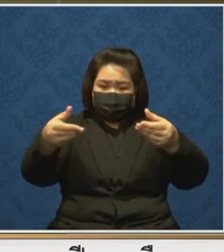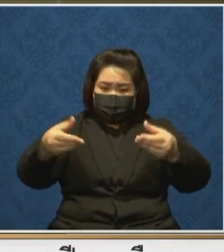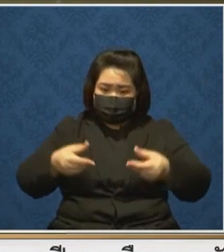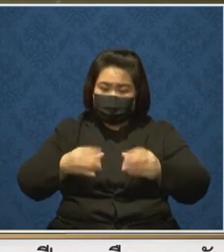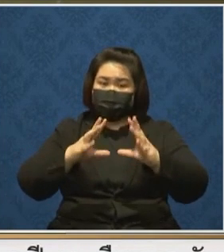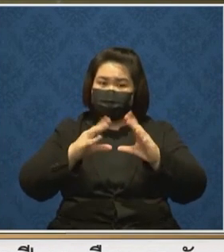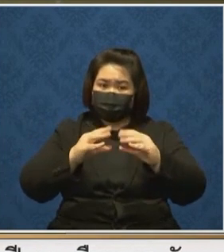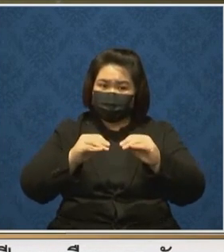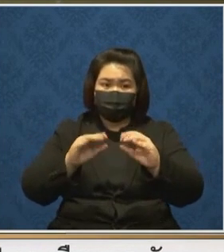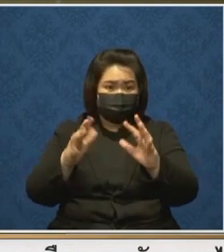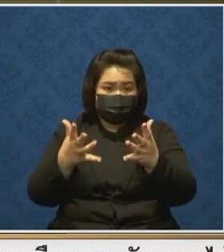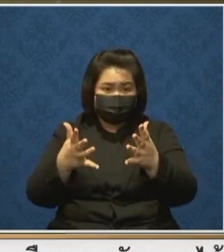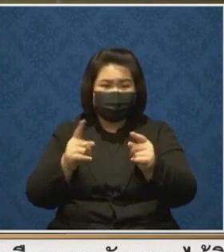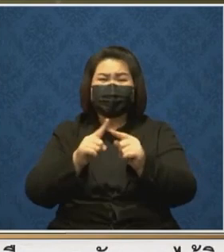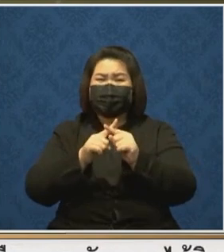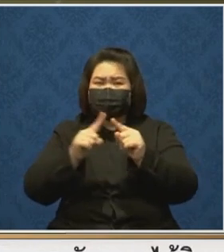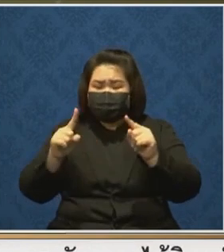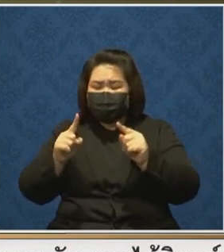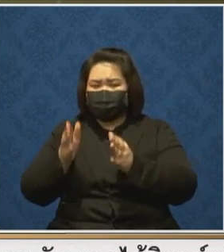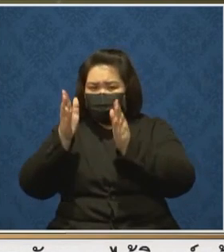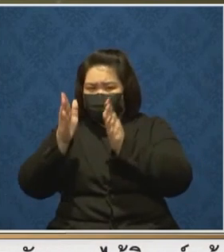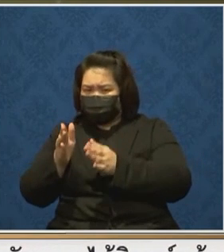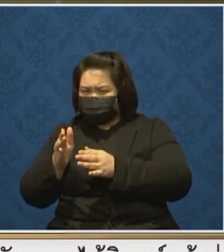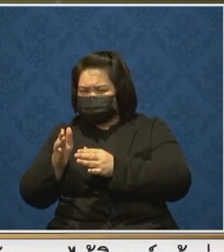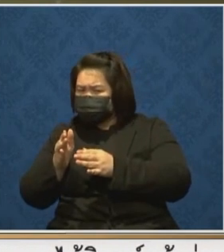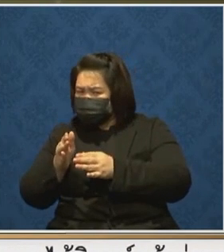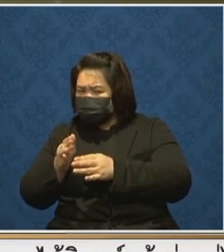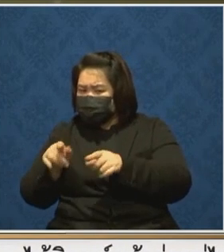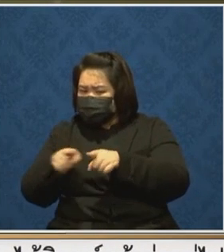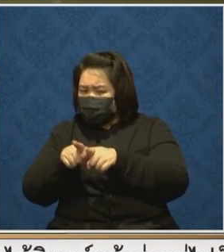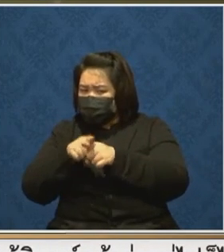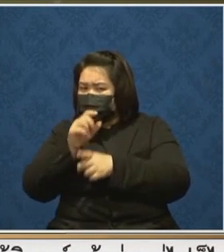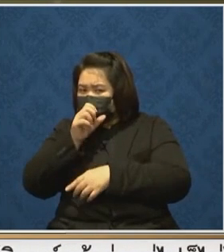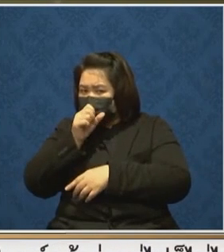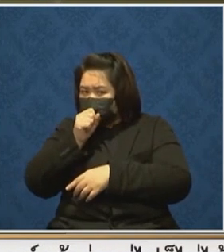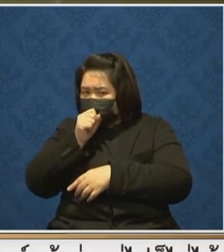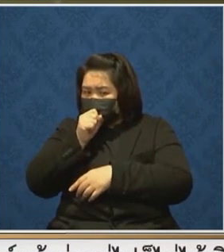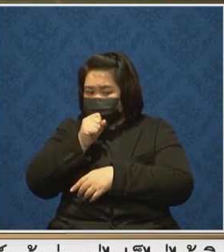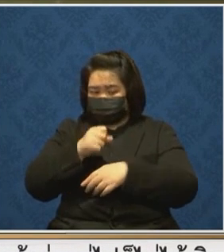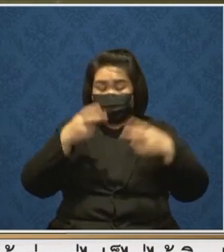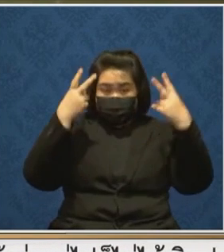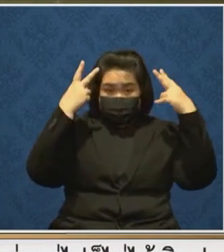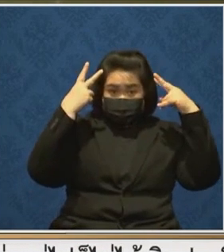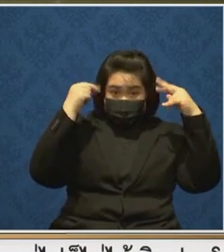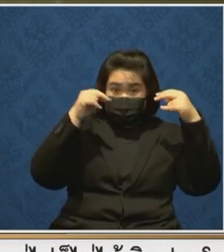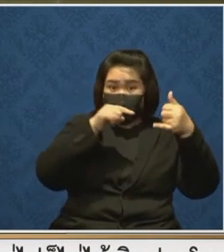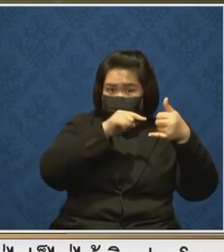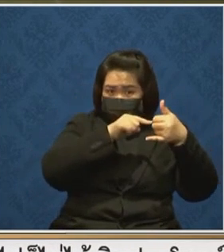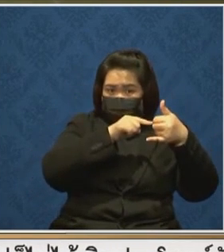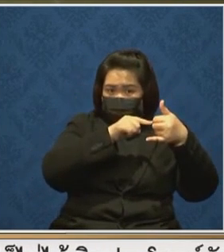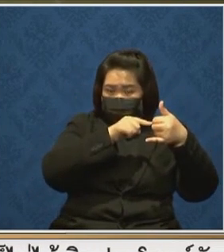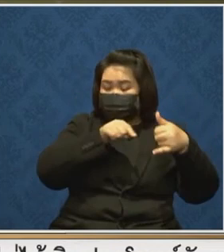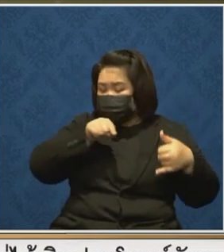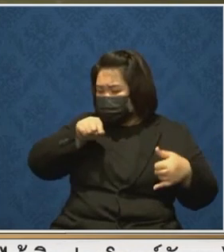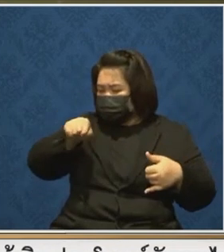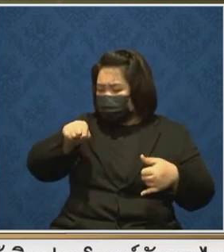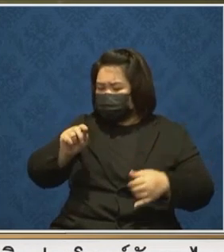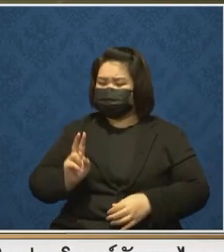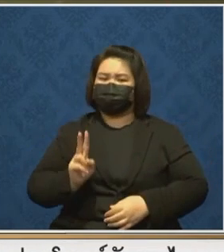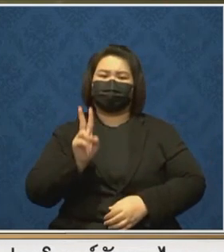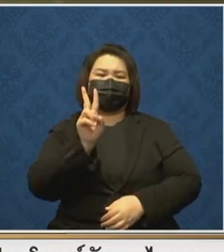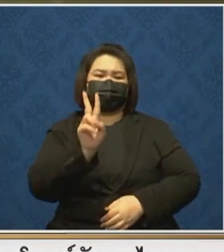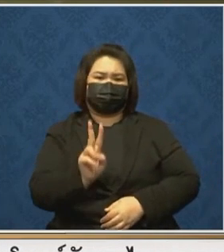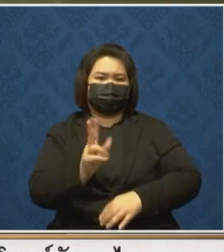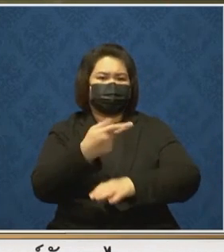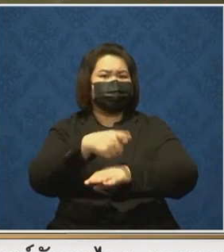ชุมแต่เป็นไอ้โมงที่รับคำสั่งโดยตรงจากคนเองประยุตจโอชาในไปนั่งเป็หัวโต้